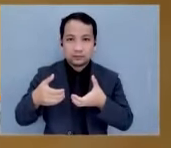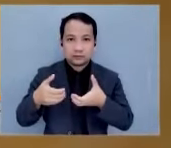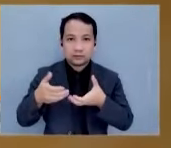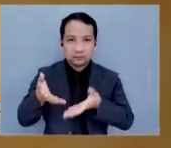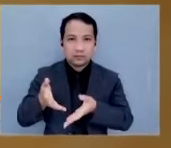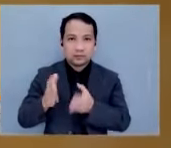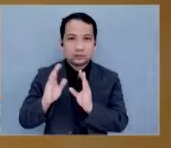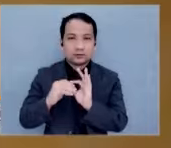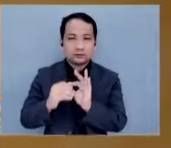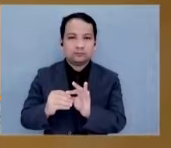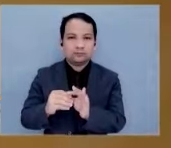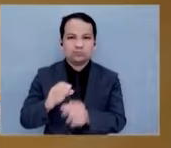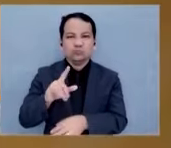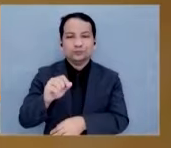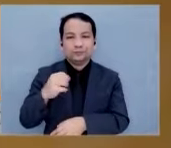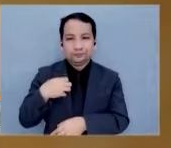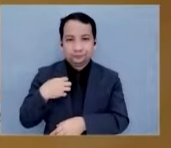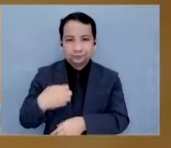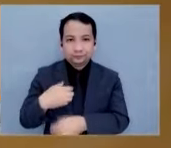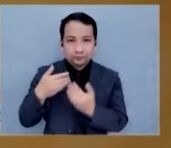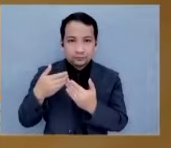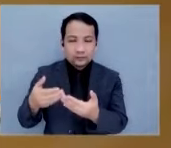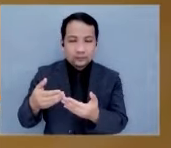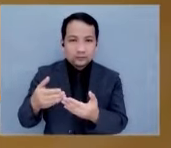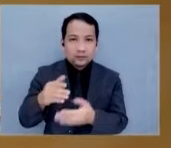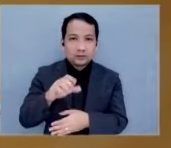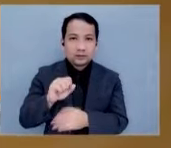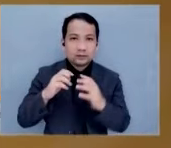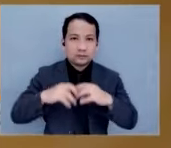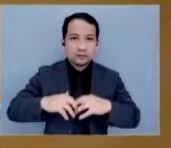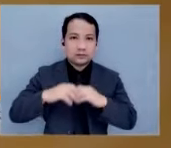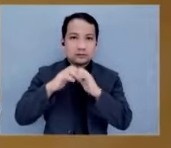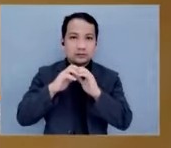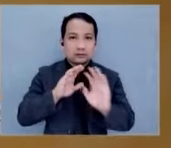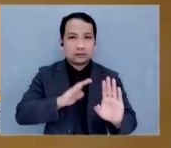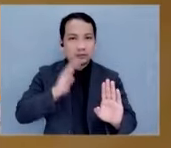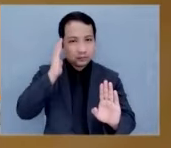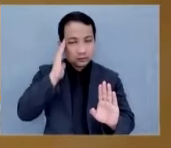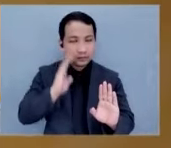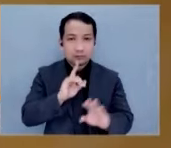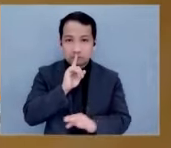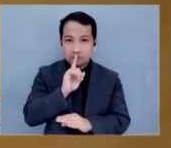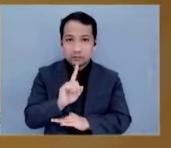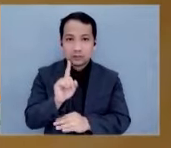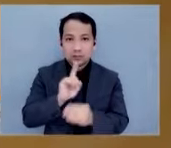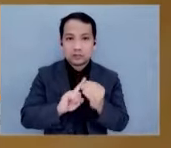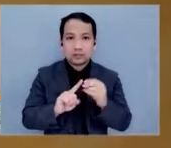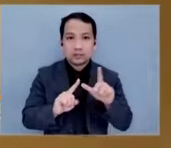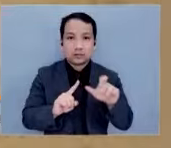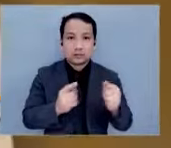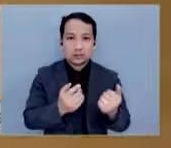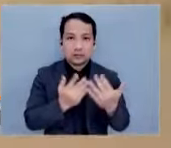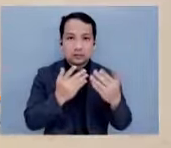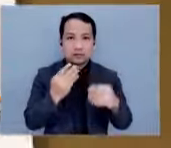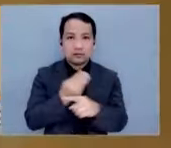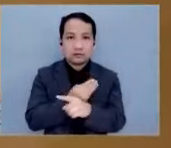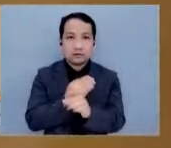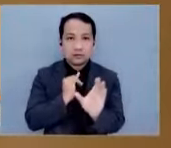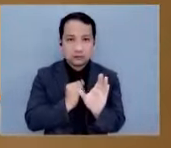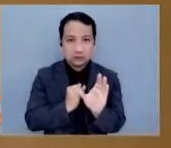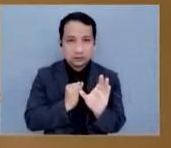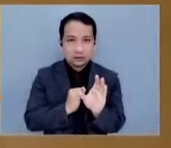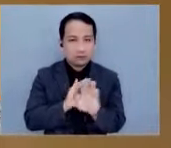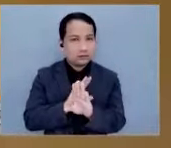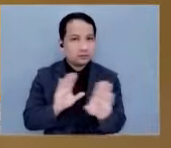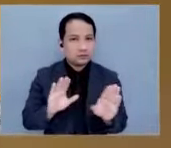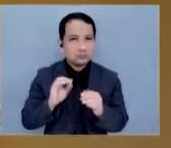rin ng katanawan pulis ay pagpatuloy ang kanilang case build-up para alamin kung may kinalaman sina Castro sa panunog ng modern jeep. Hindi raw ito